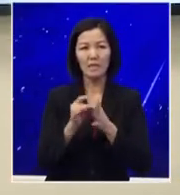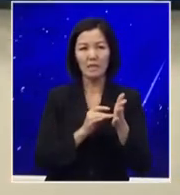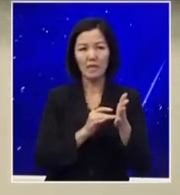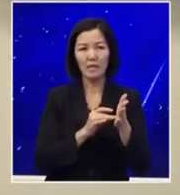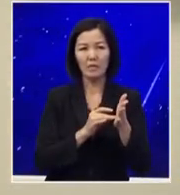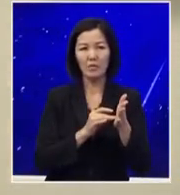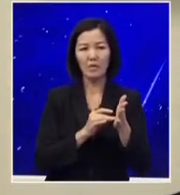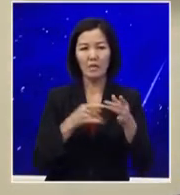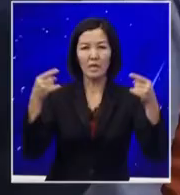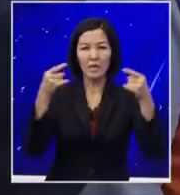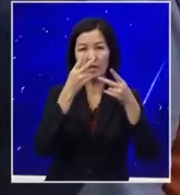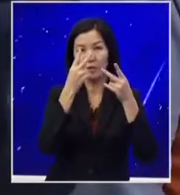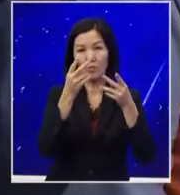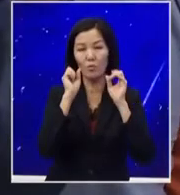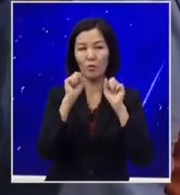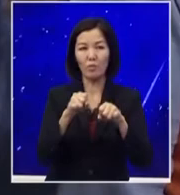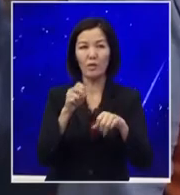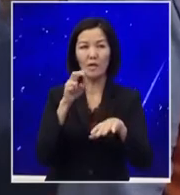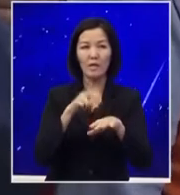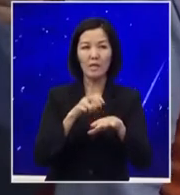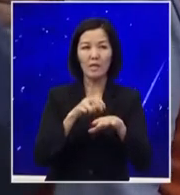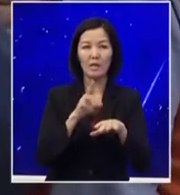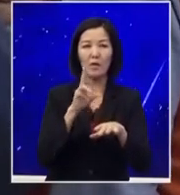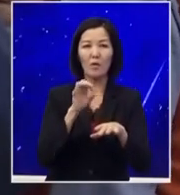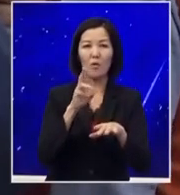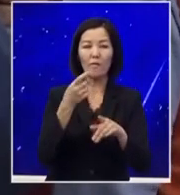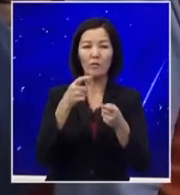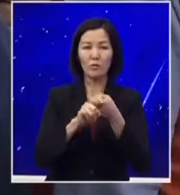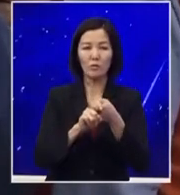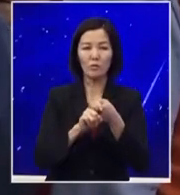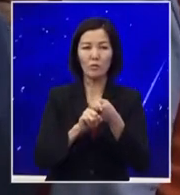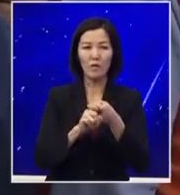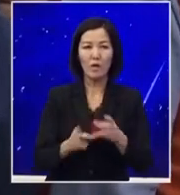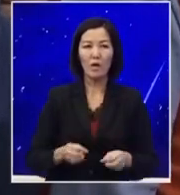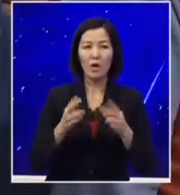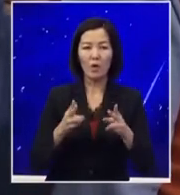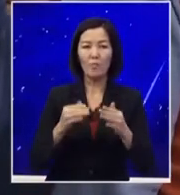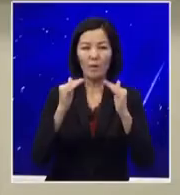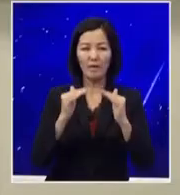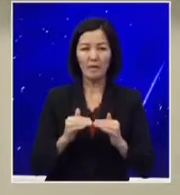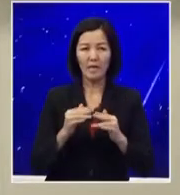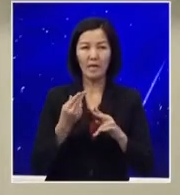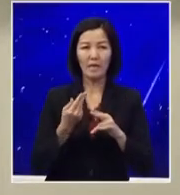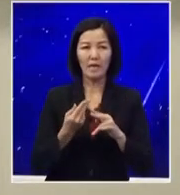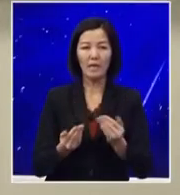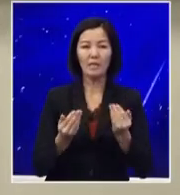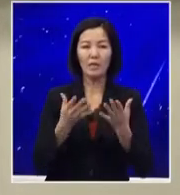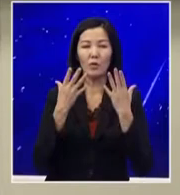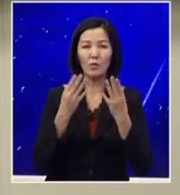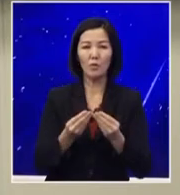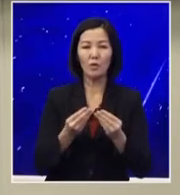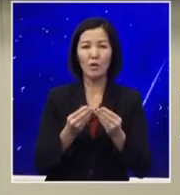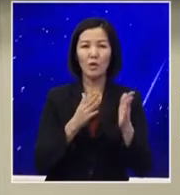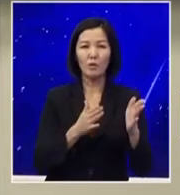динамикалық түрде осында пайда болады. Енді дәрігерлер үшін COVID ауруын жұқтыру қаупі азаяды, сондықтан қазіргі таңда бұл